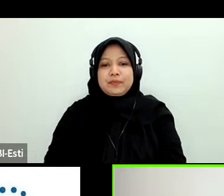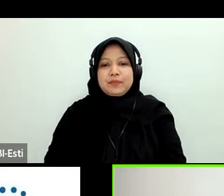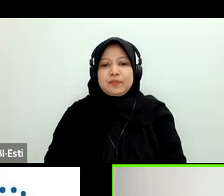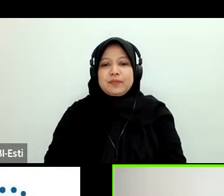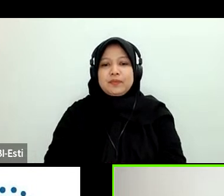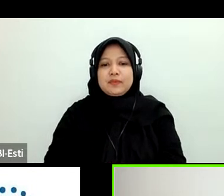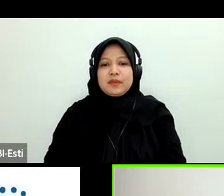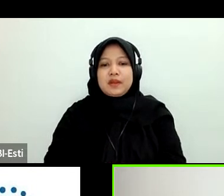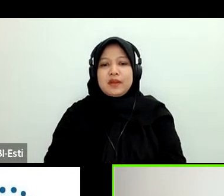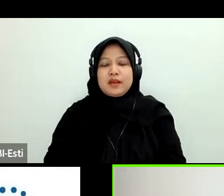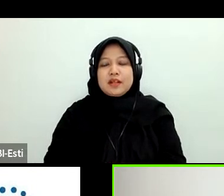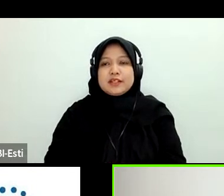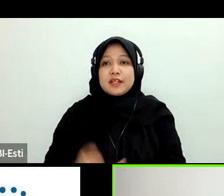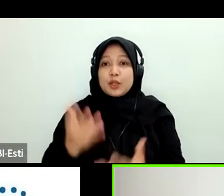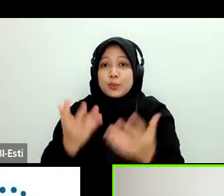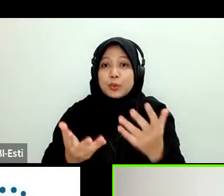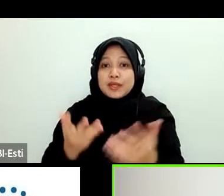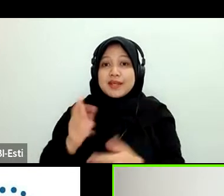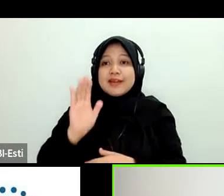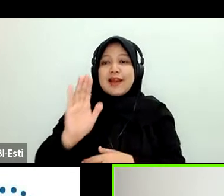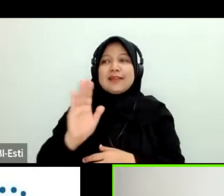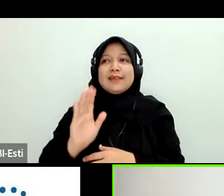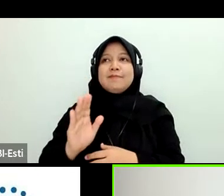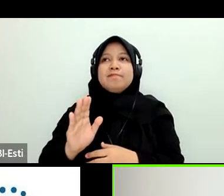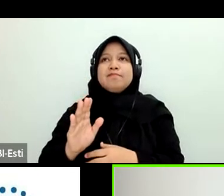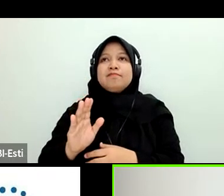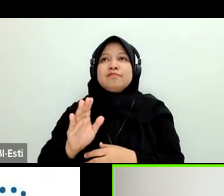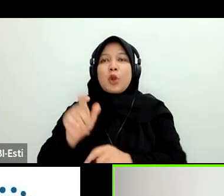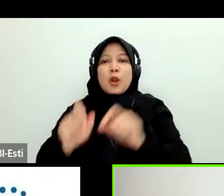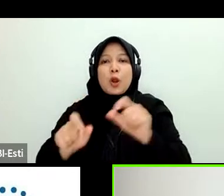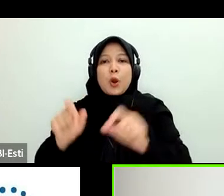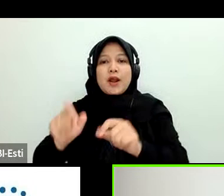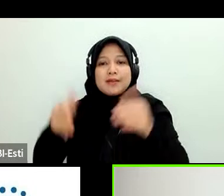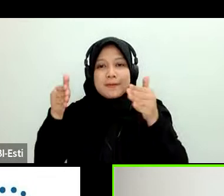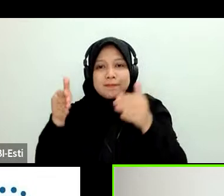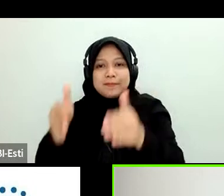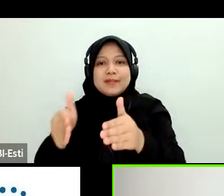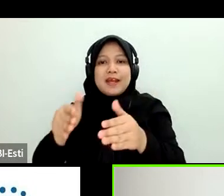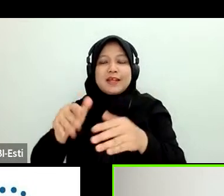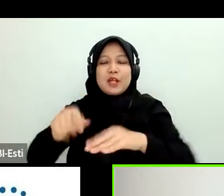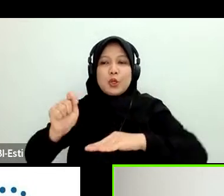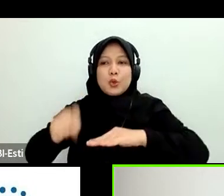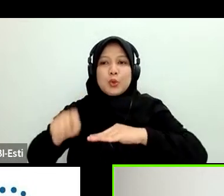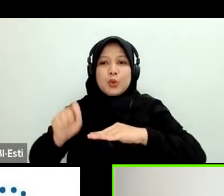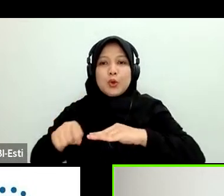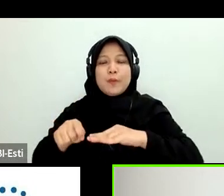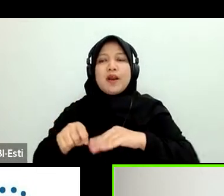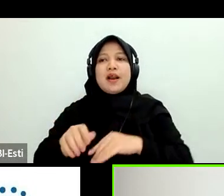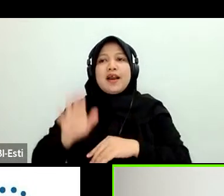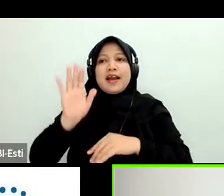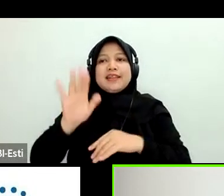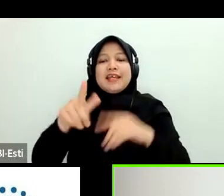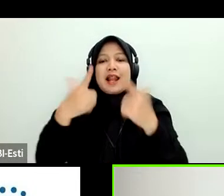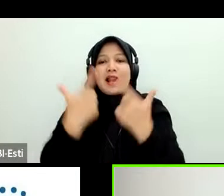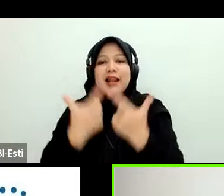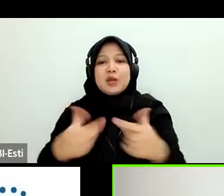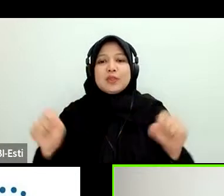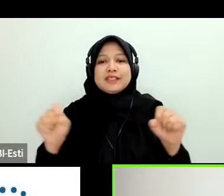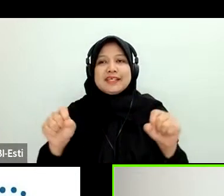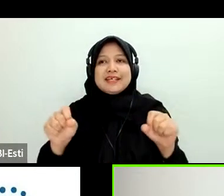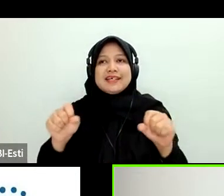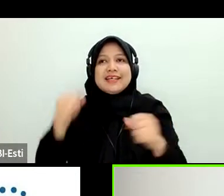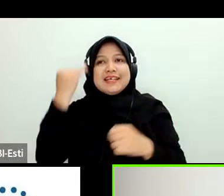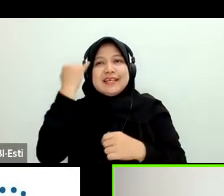mungkin teman-teman hukum bisa lebih apa ya Ah menajamkan gitu ya linguistik intuition atau insting